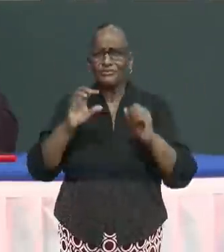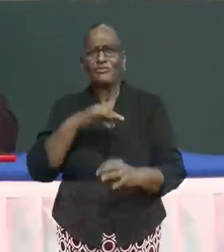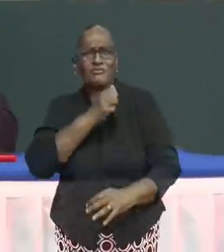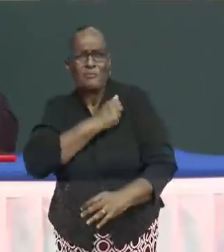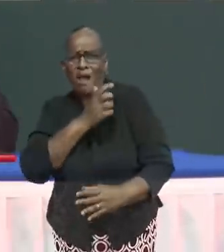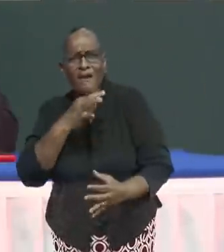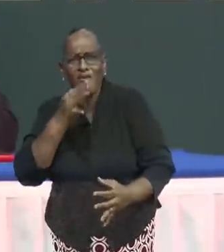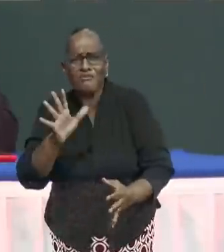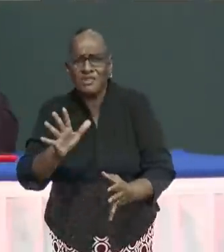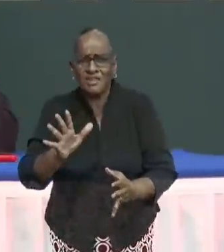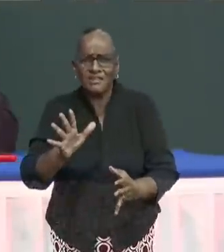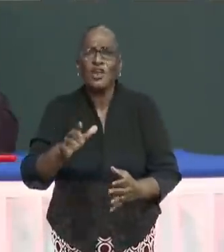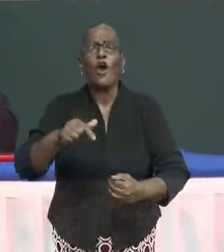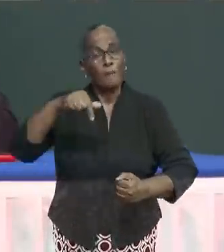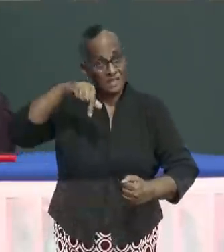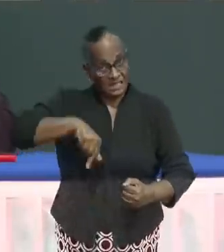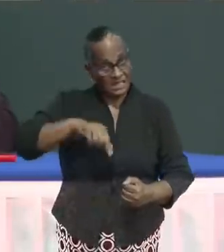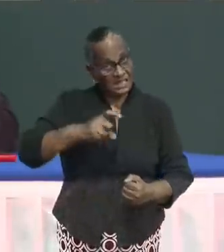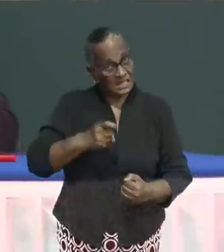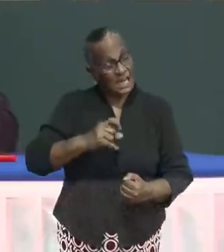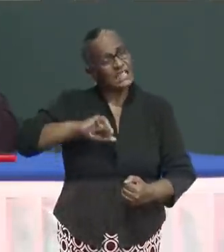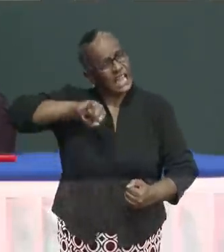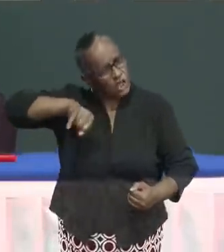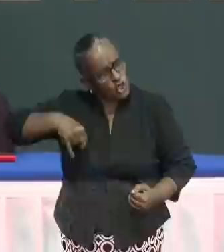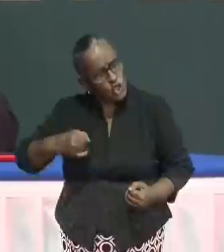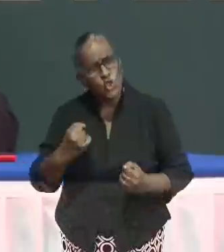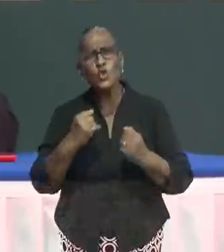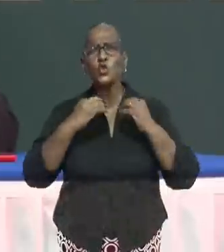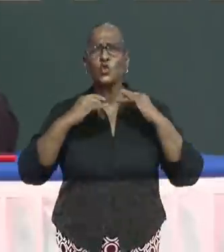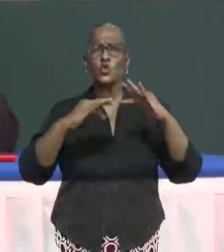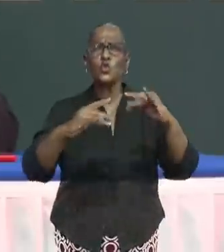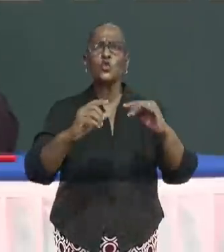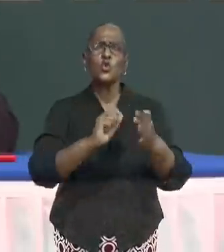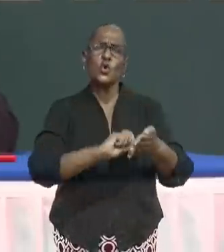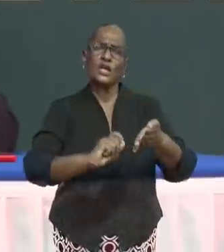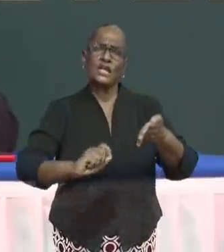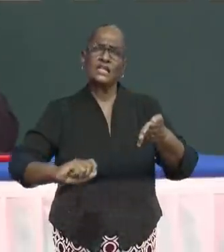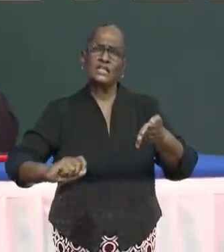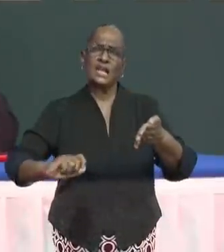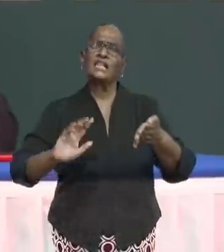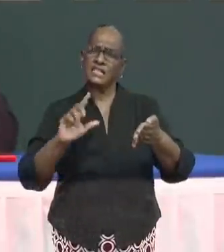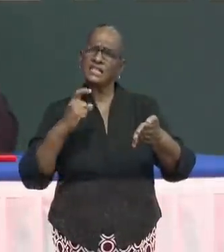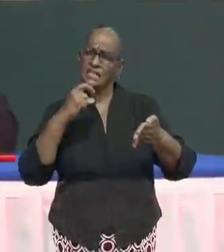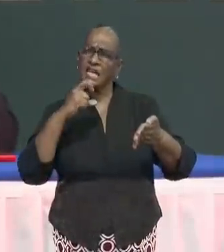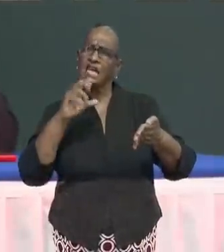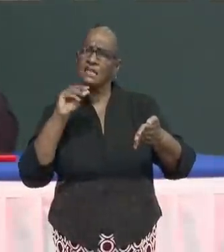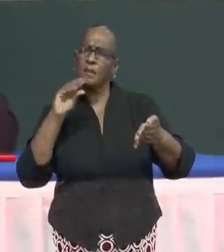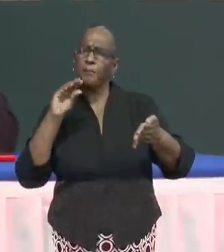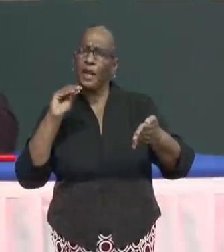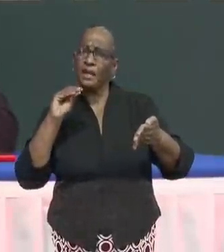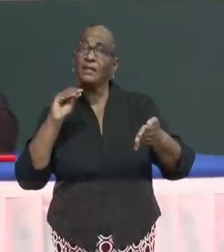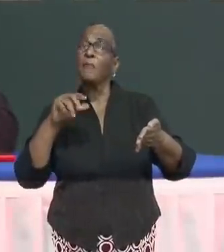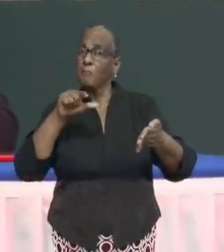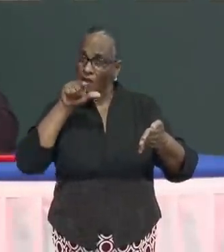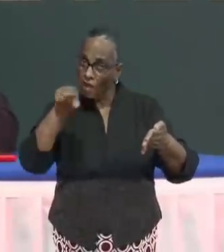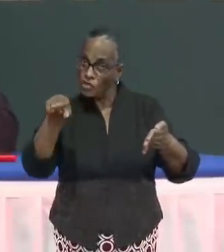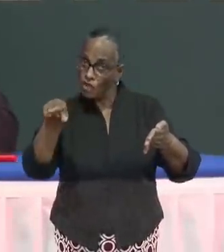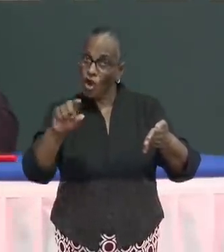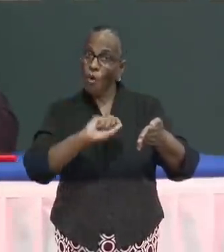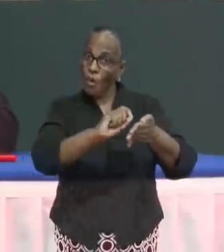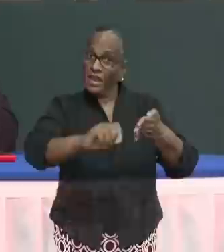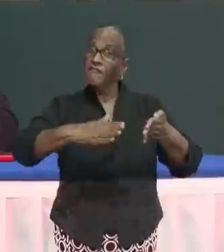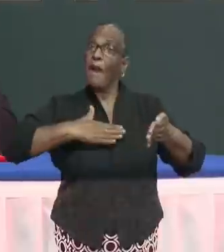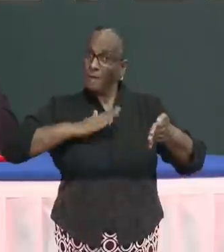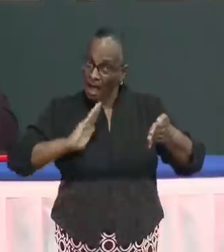een nieuwe registratie hebben, maar we hebben een gegevens van ons. en